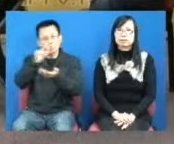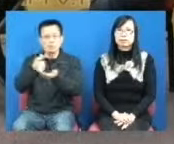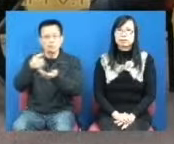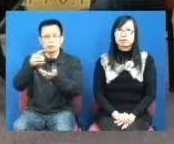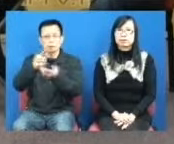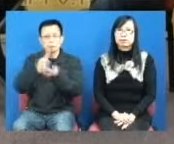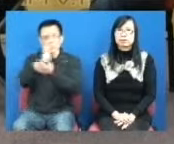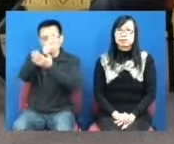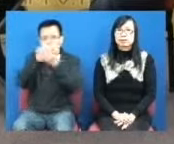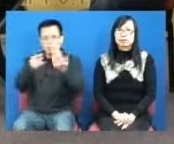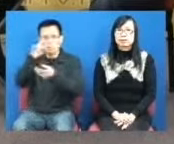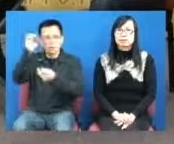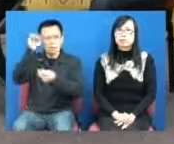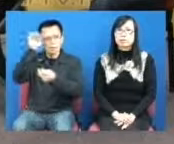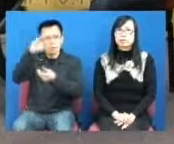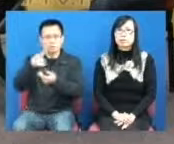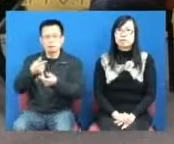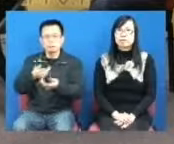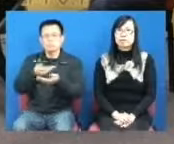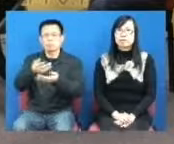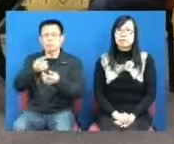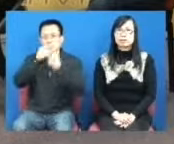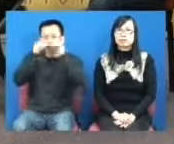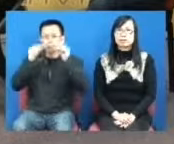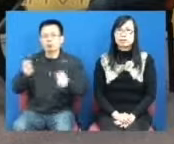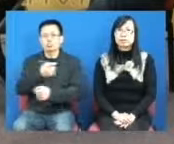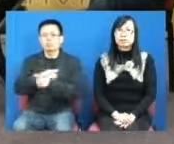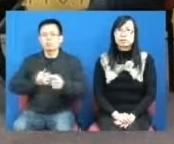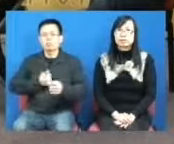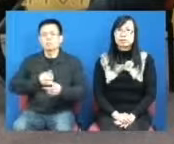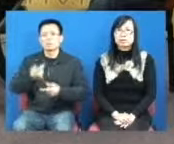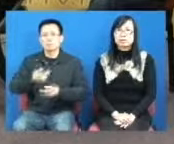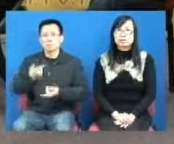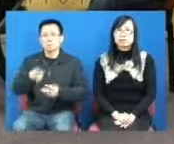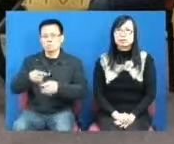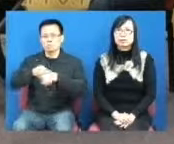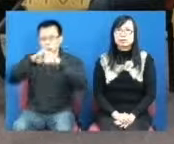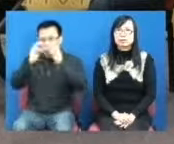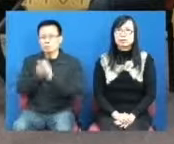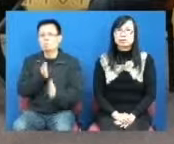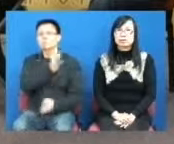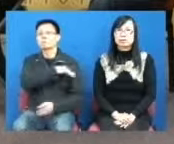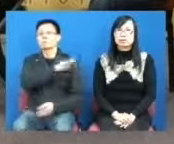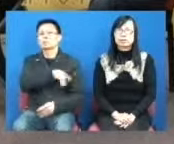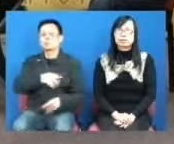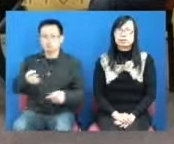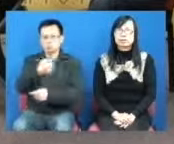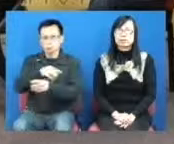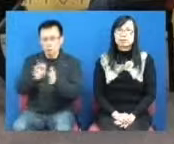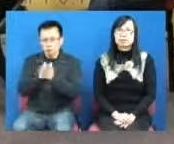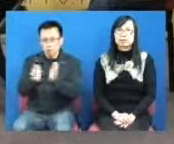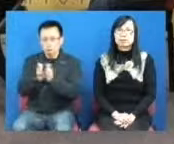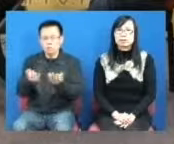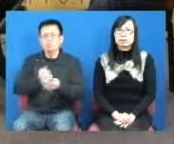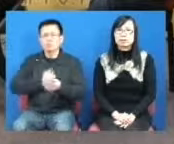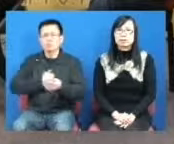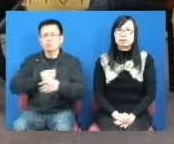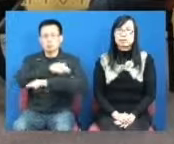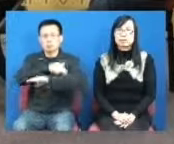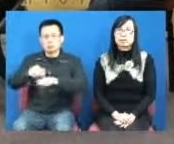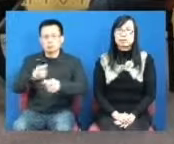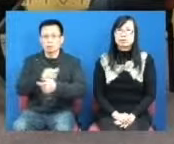案就算給了財爺也好其實他是隻字不提我們見到整個財政預算案的回應都只是